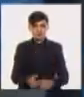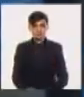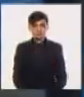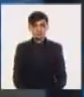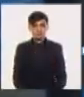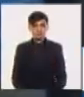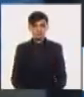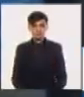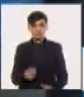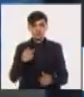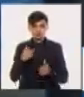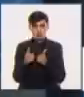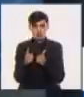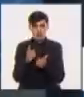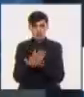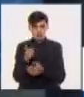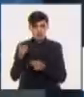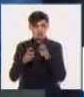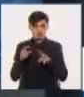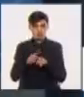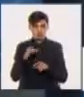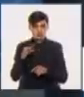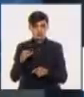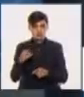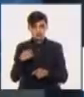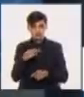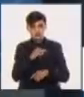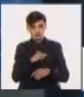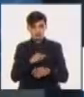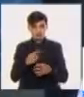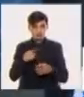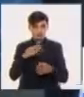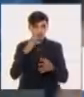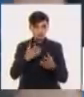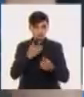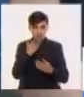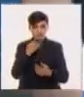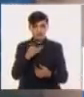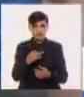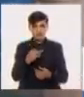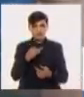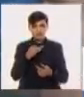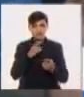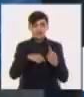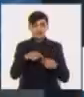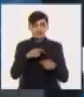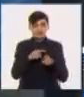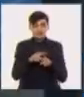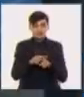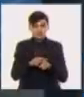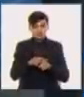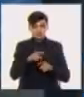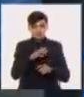Находится в окружении соседей, которые не позволяют «Казферриту» работать. И на данный момент данные собственники